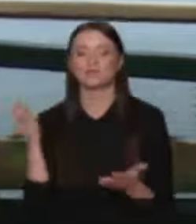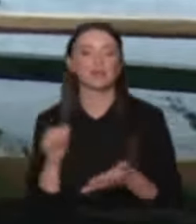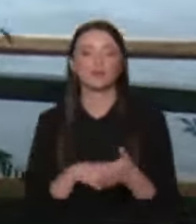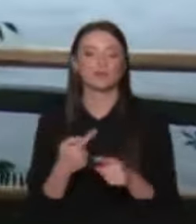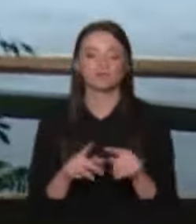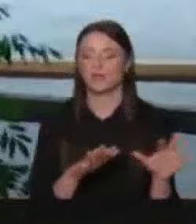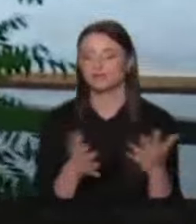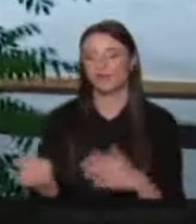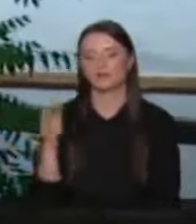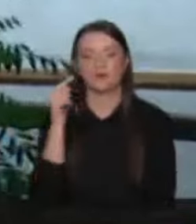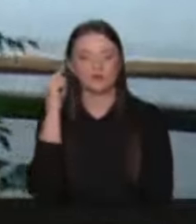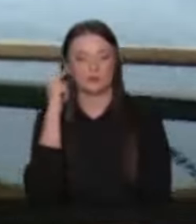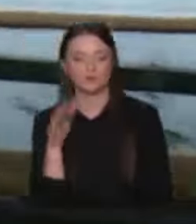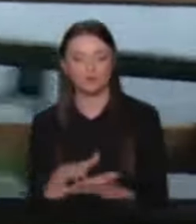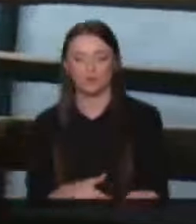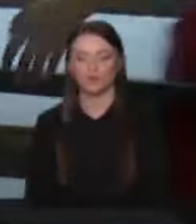сталося, давайте почуємо далі.